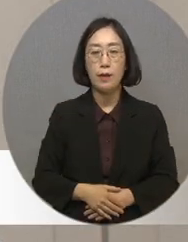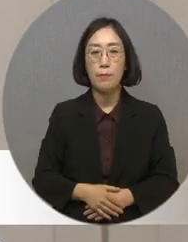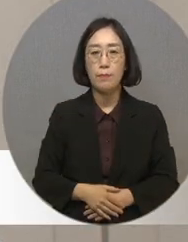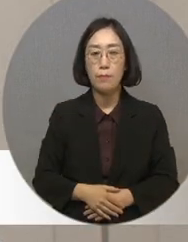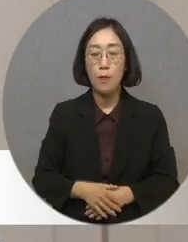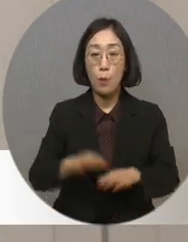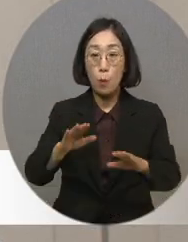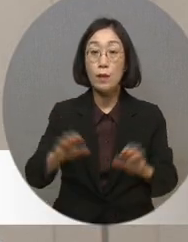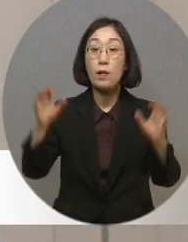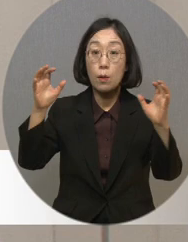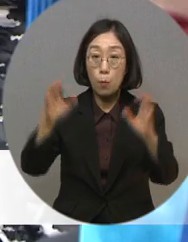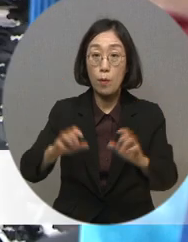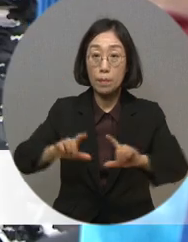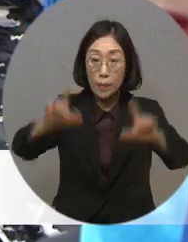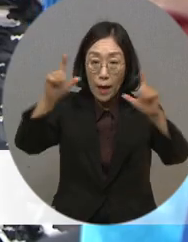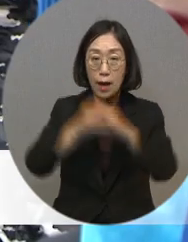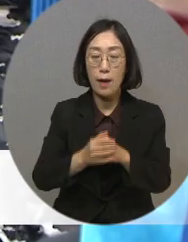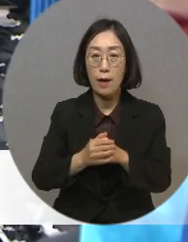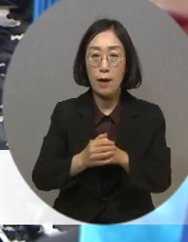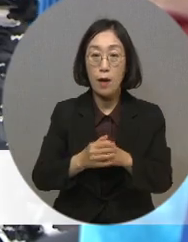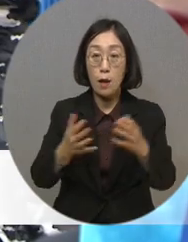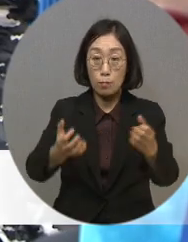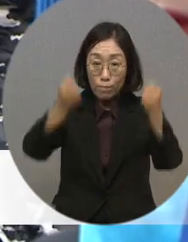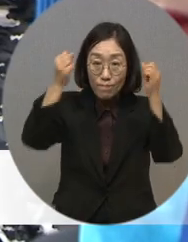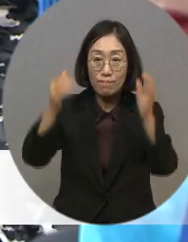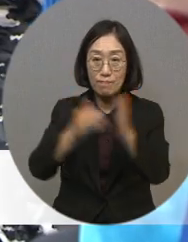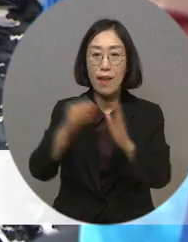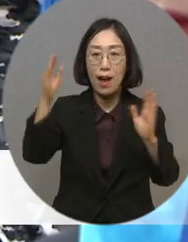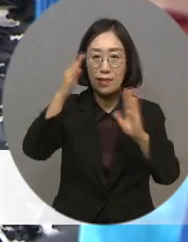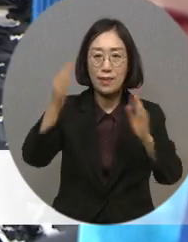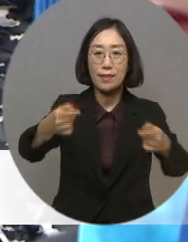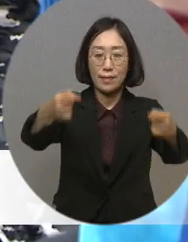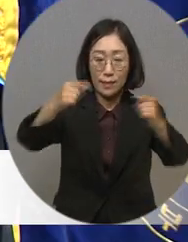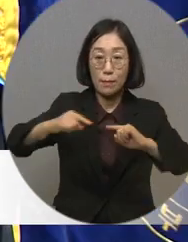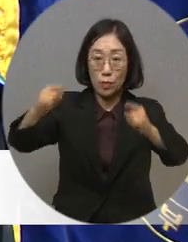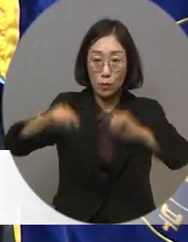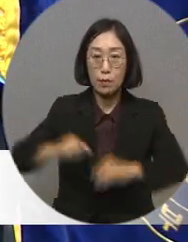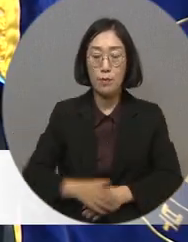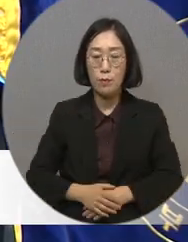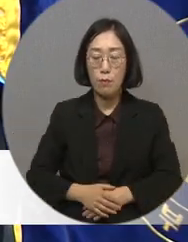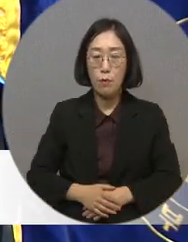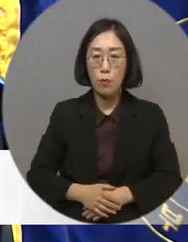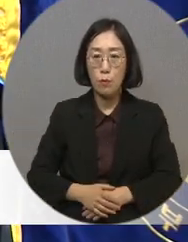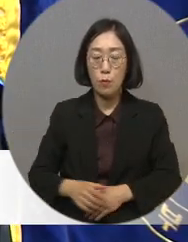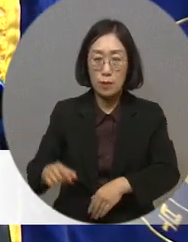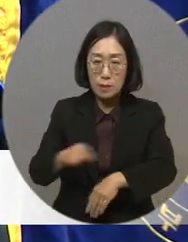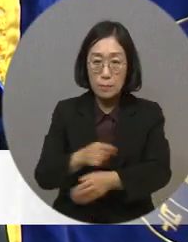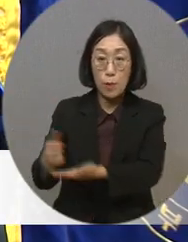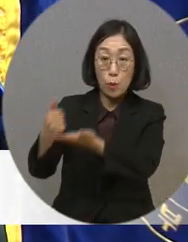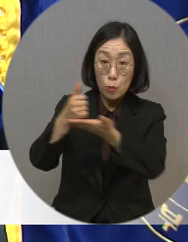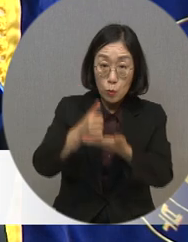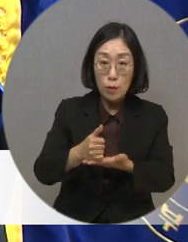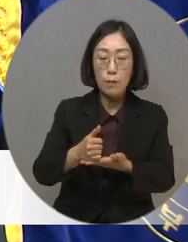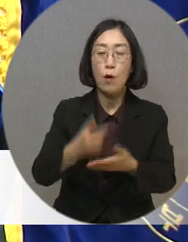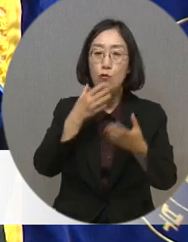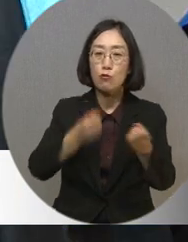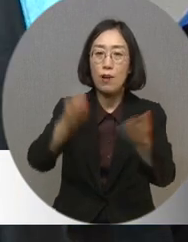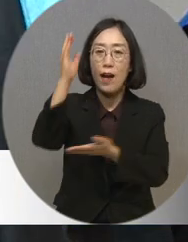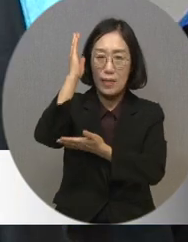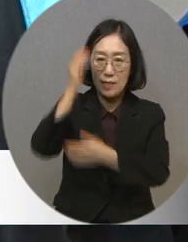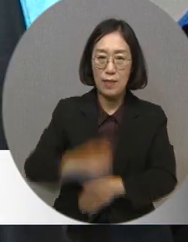본 행사에서는 문화복지 CEO 과정 수강생들이 참석한 가운데 각 인사들의 축사를 비롯한